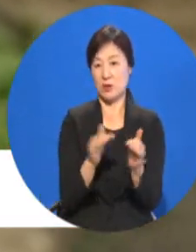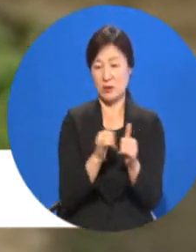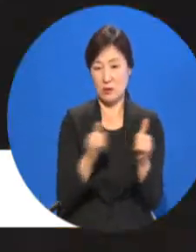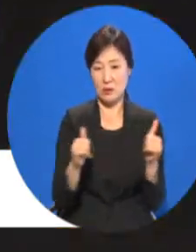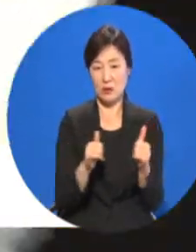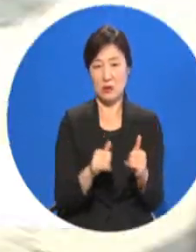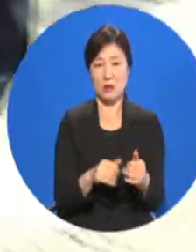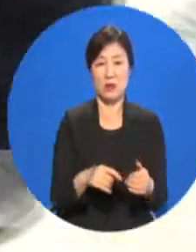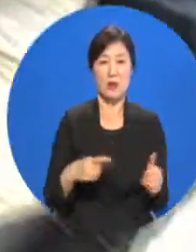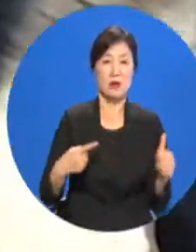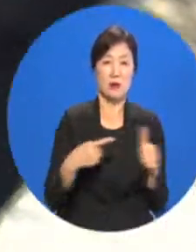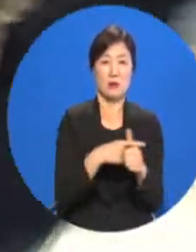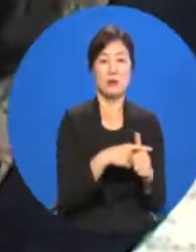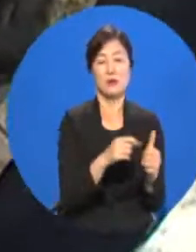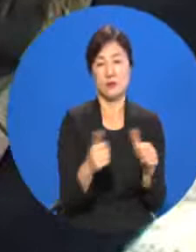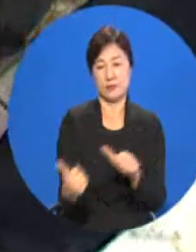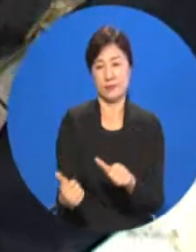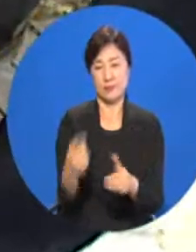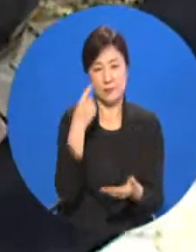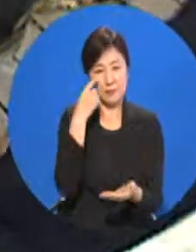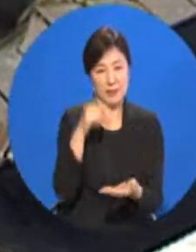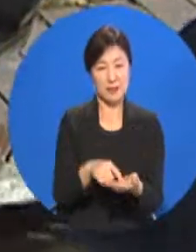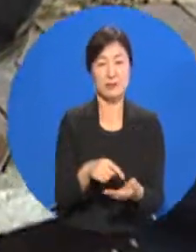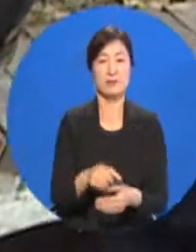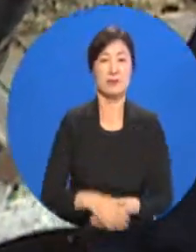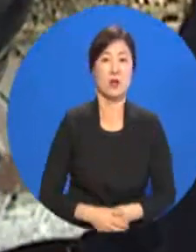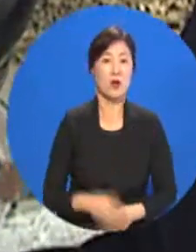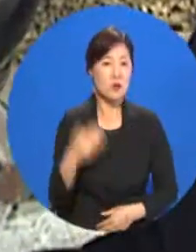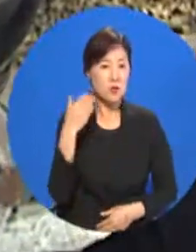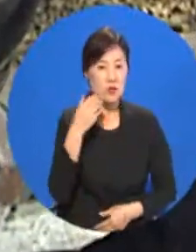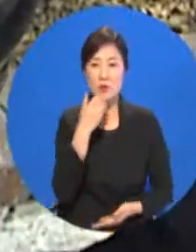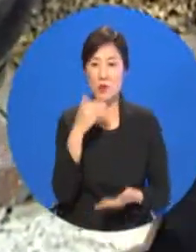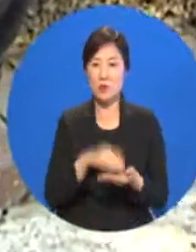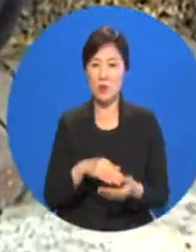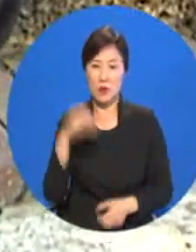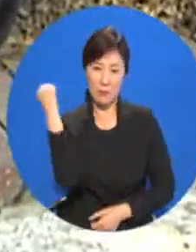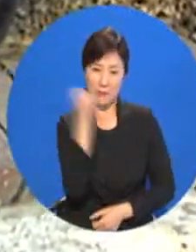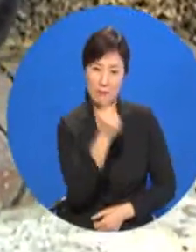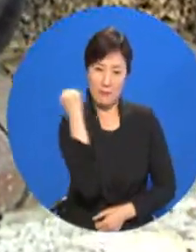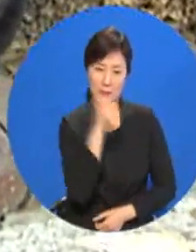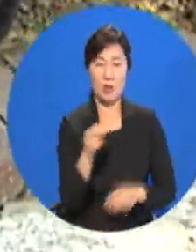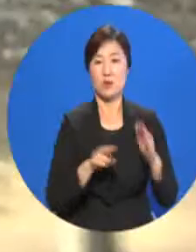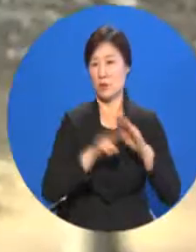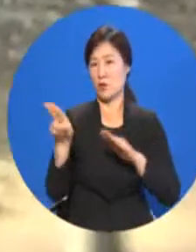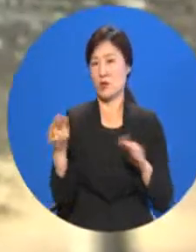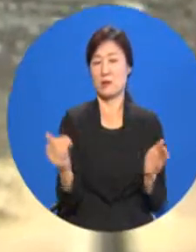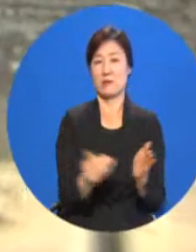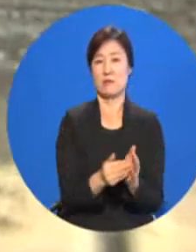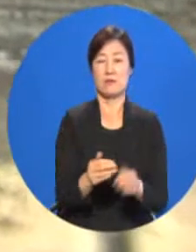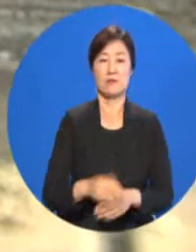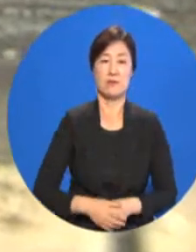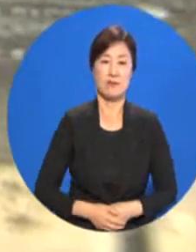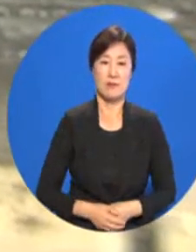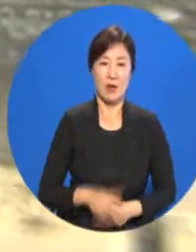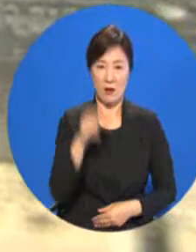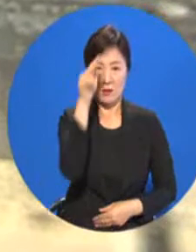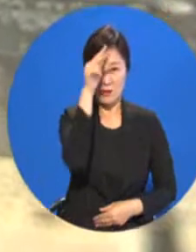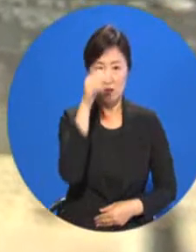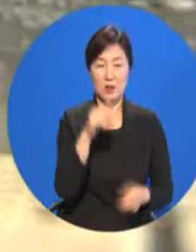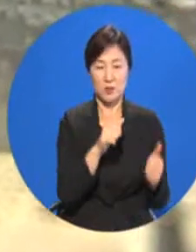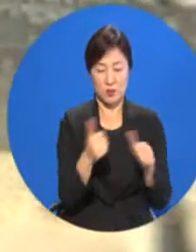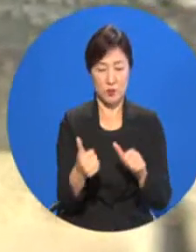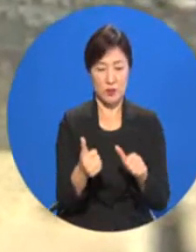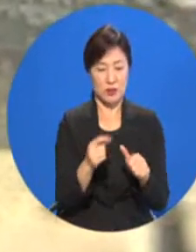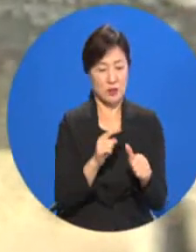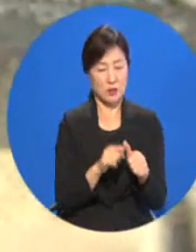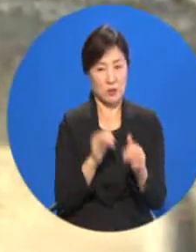씨가 처참하게 살해됐습니다. 누군가 벽돌로 김 씨를 마구 내리치고 달아난 겁니다. 경찰이 숨진 김 씨의